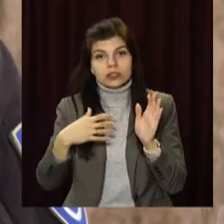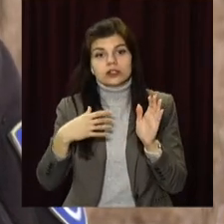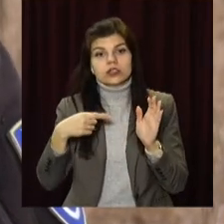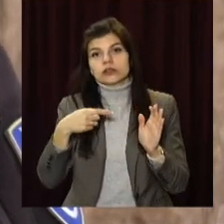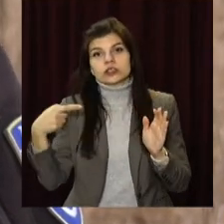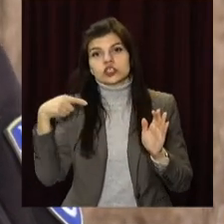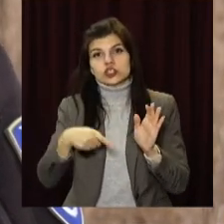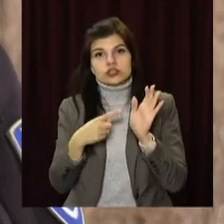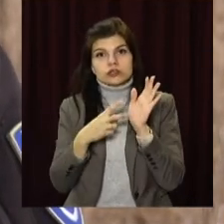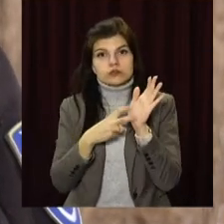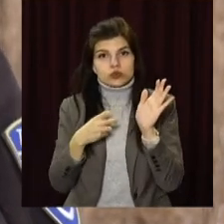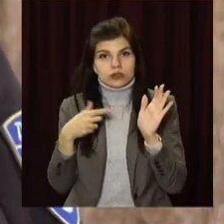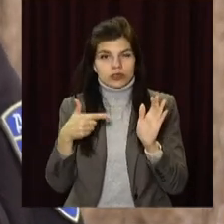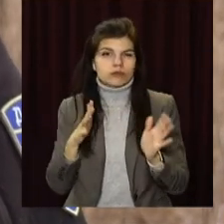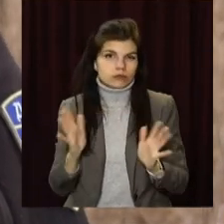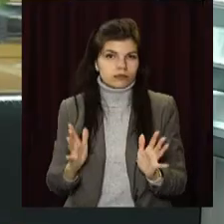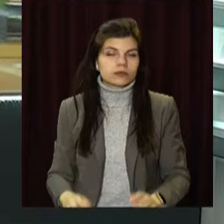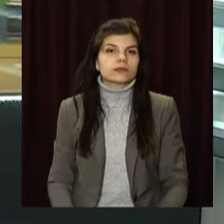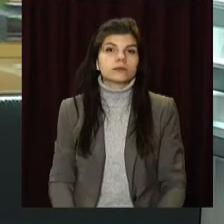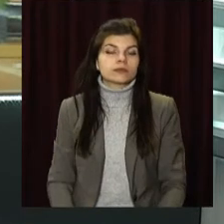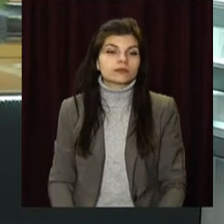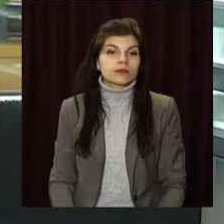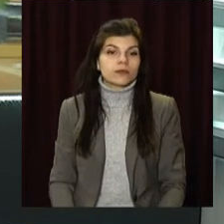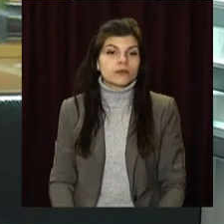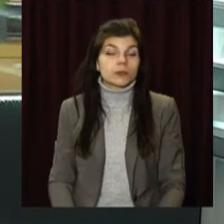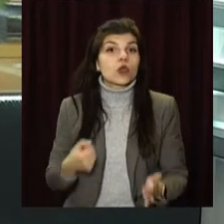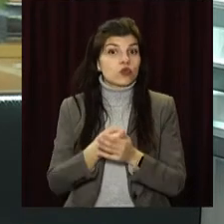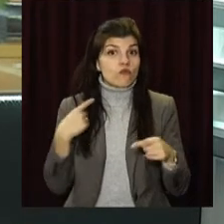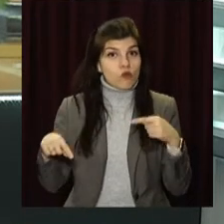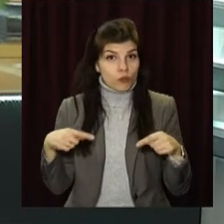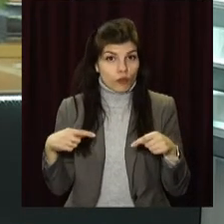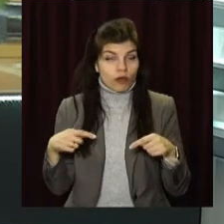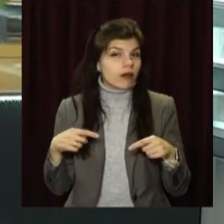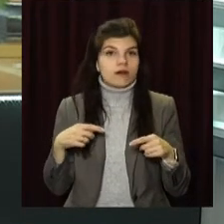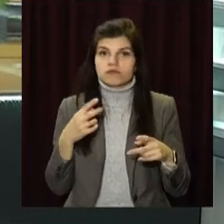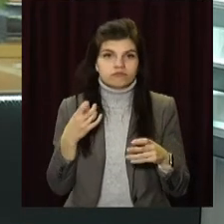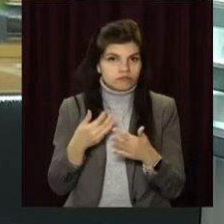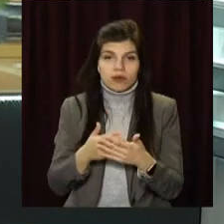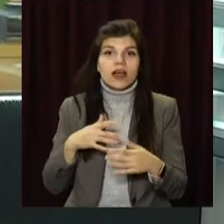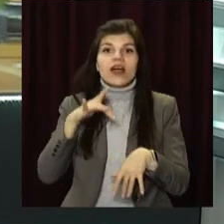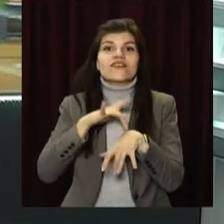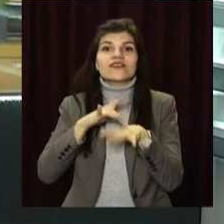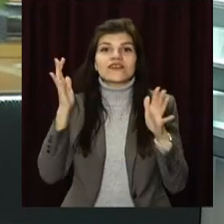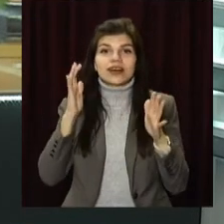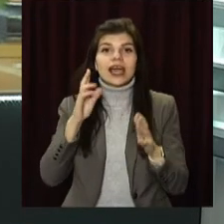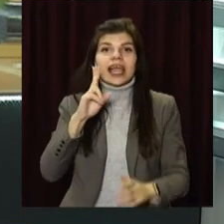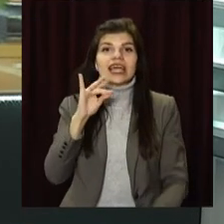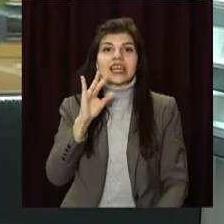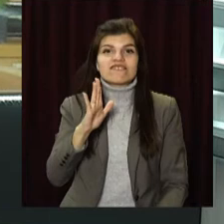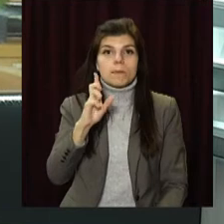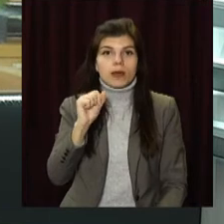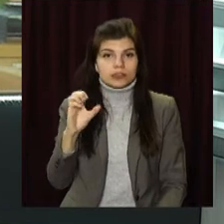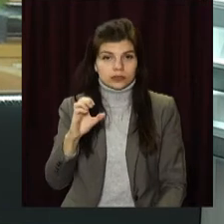850-1700 гривень відповідно. До футболу справа не дійшла. Фанати футбольного клубу «Кривбас» ледве